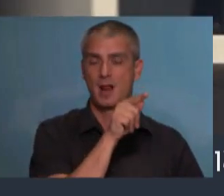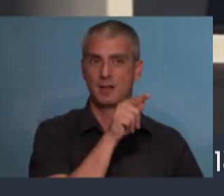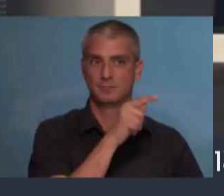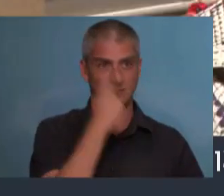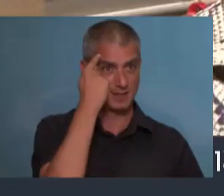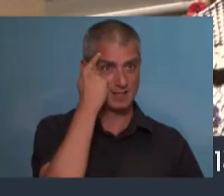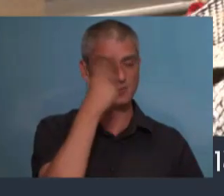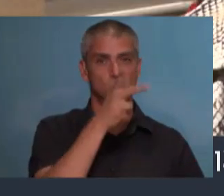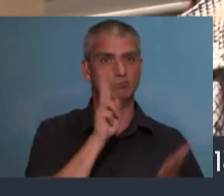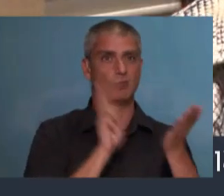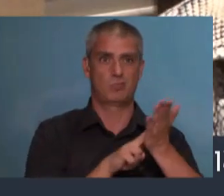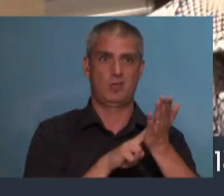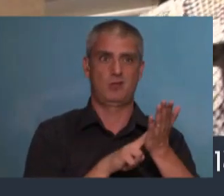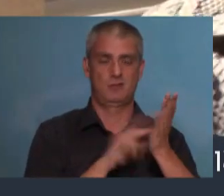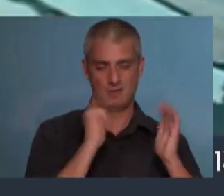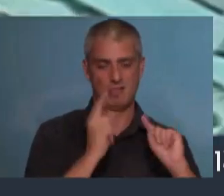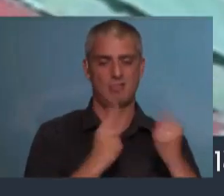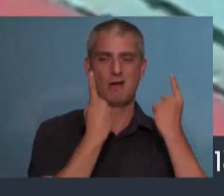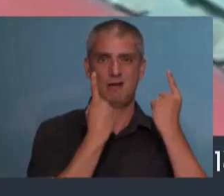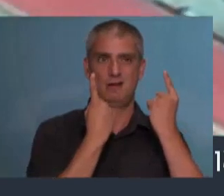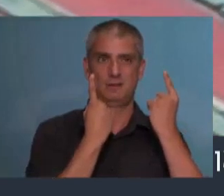ותדעו שזה נכון שזה קרה.